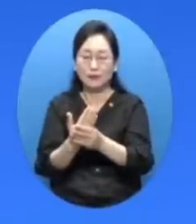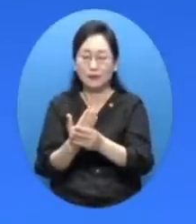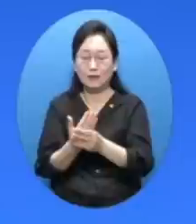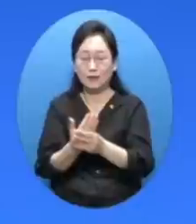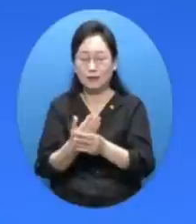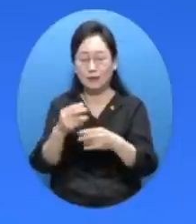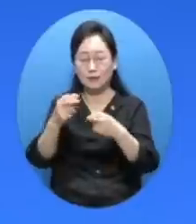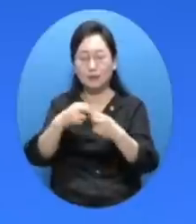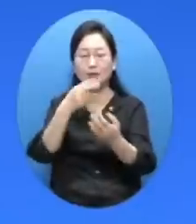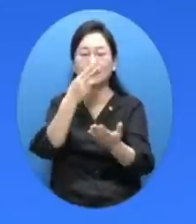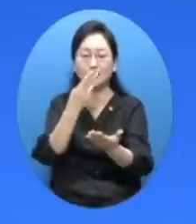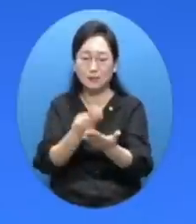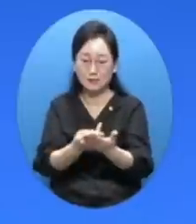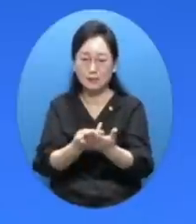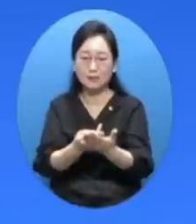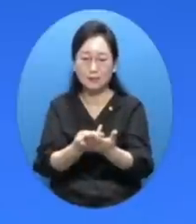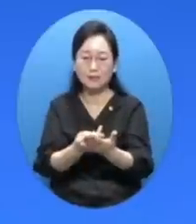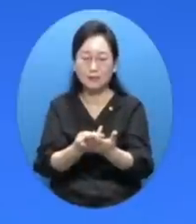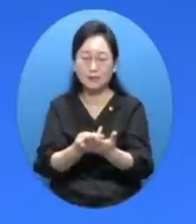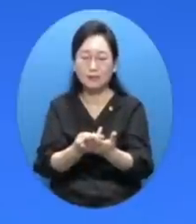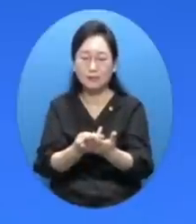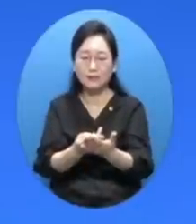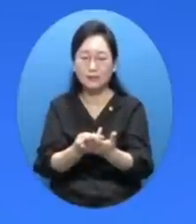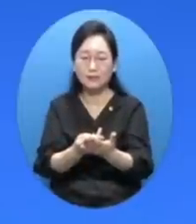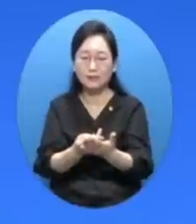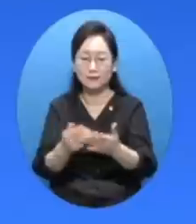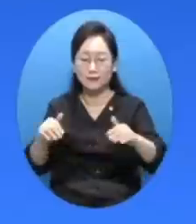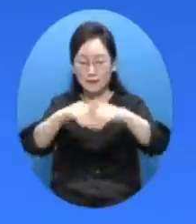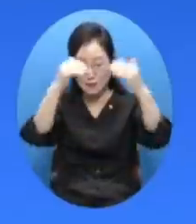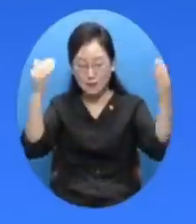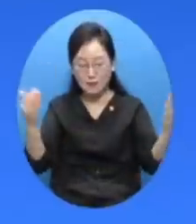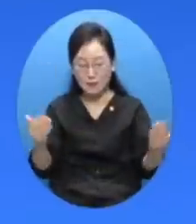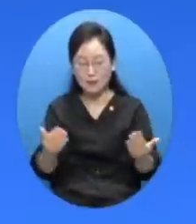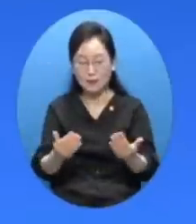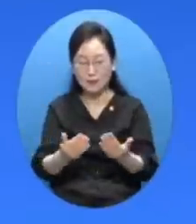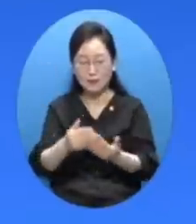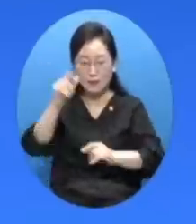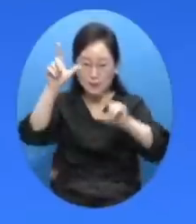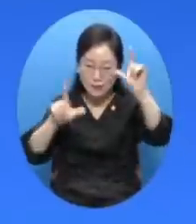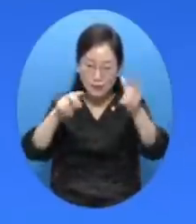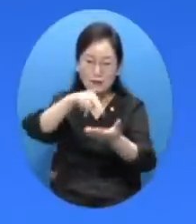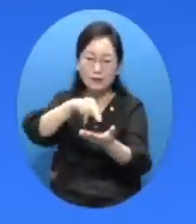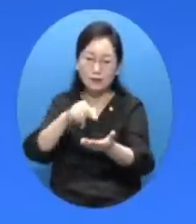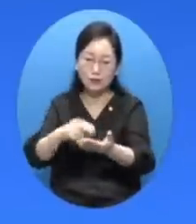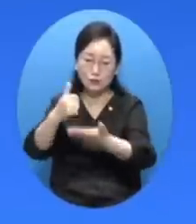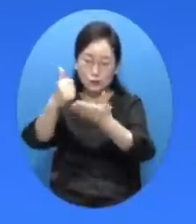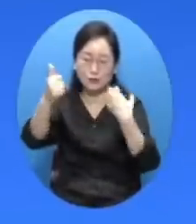병원에 입원해야 됩니다. 내 모든 사정을 주 앞에 대놓고 울부짖어 기도해야 되는